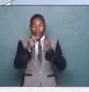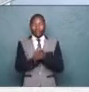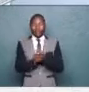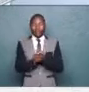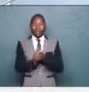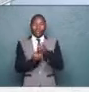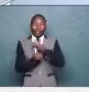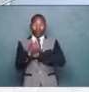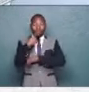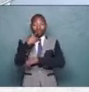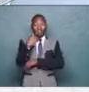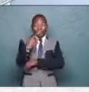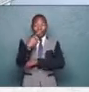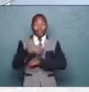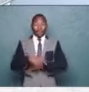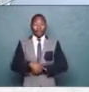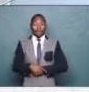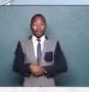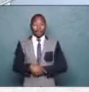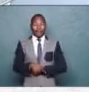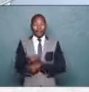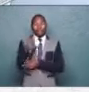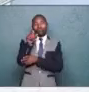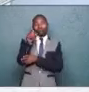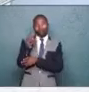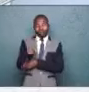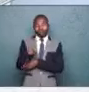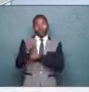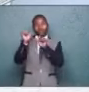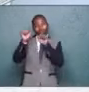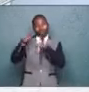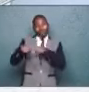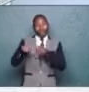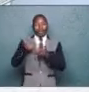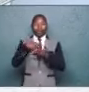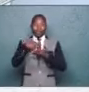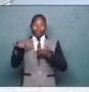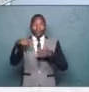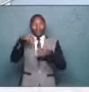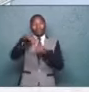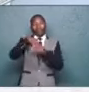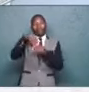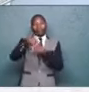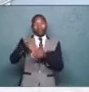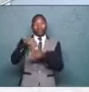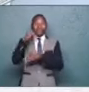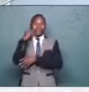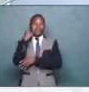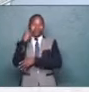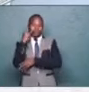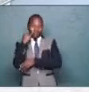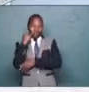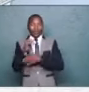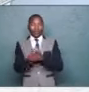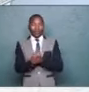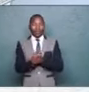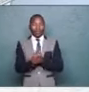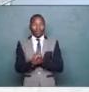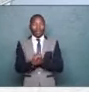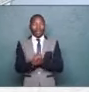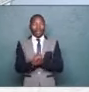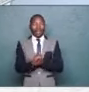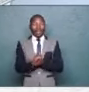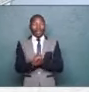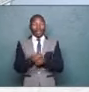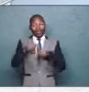imene mafotokozera kuti munthu adzaloledwa kulembetsa chisankho ngati ali nzika ya